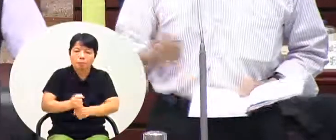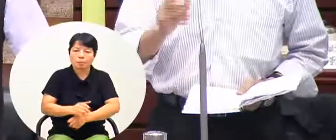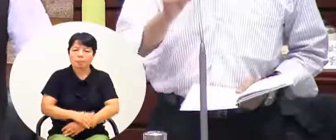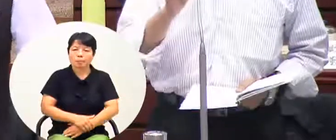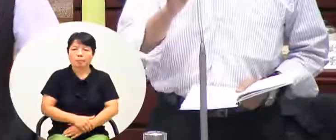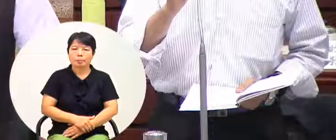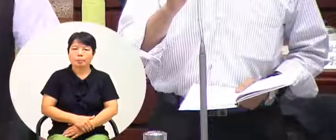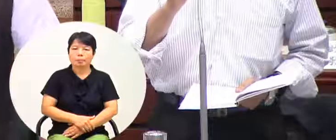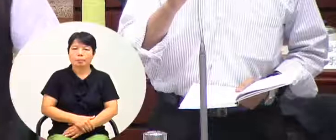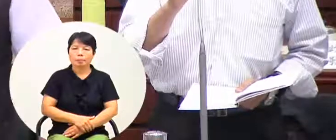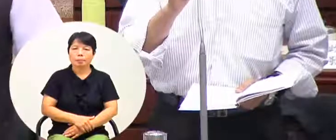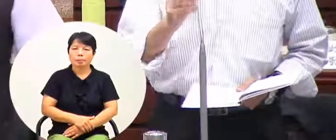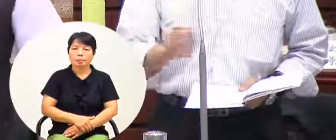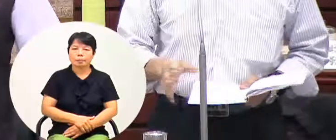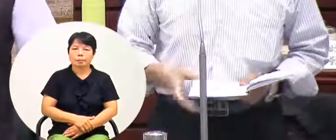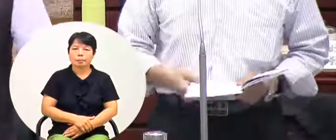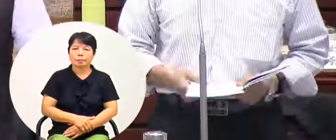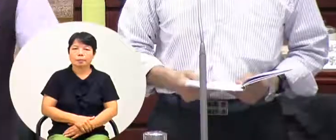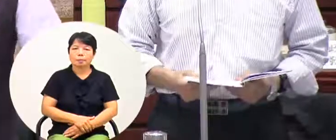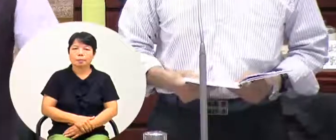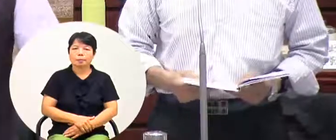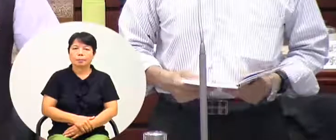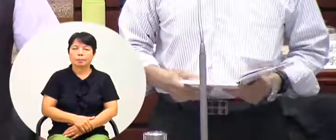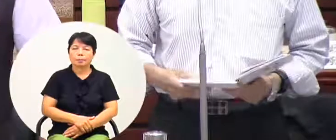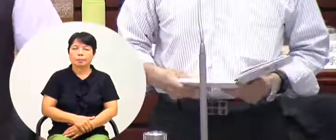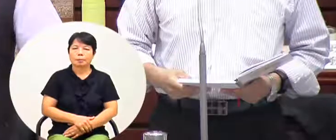要加快。是。